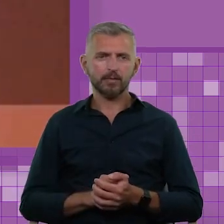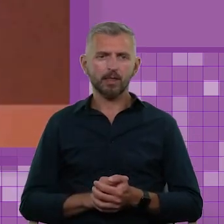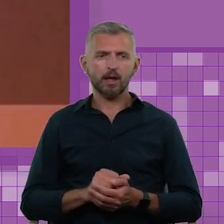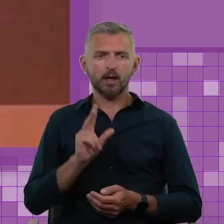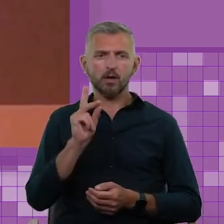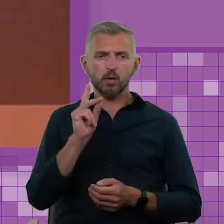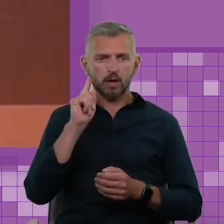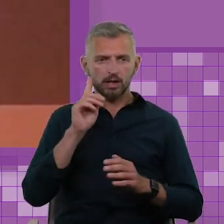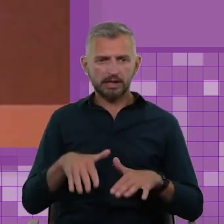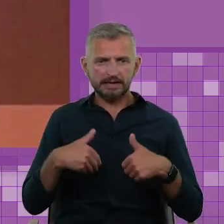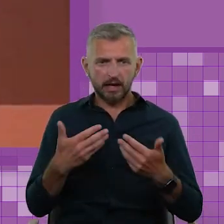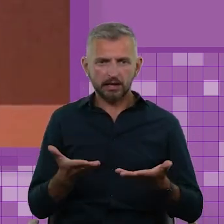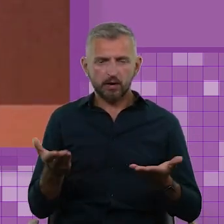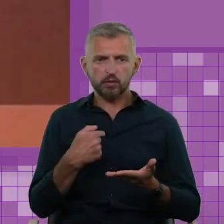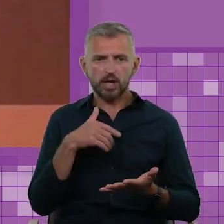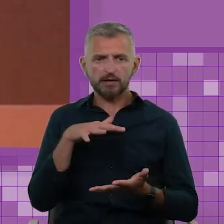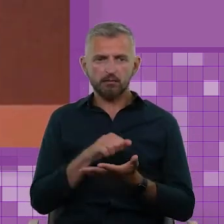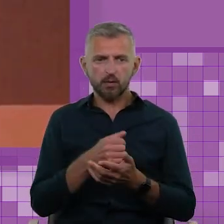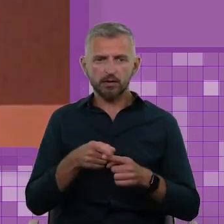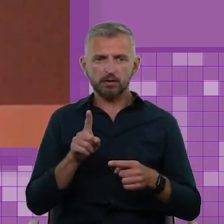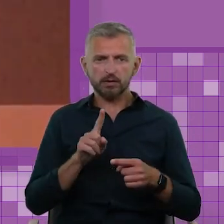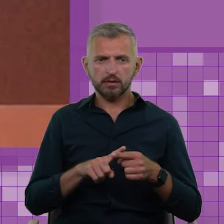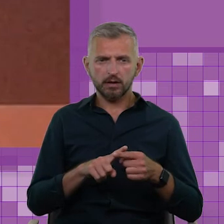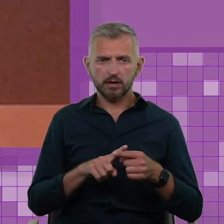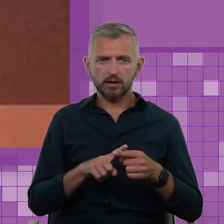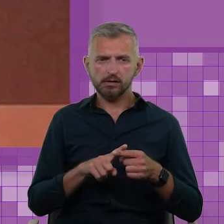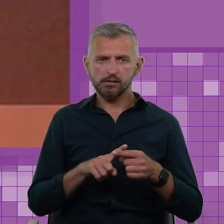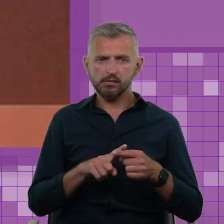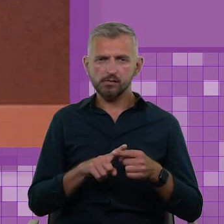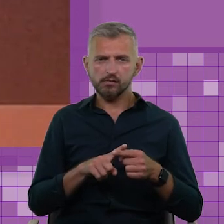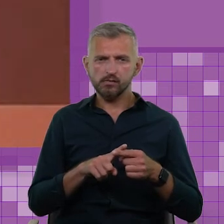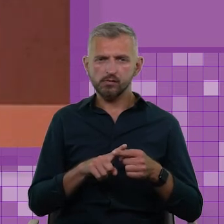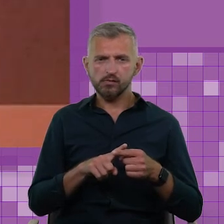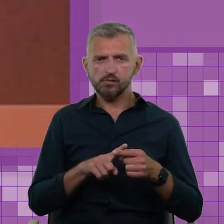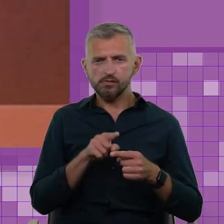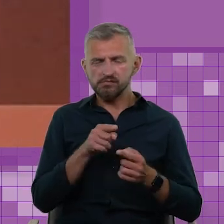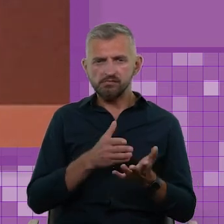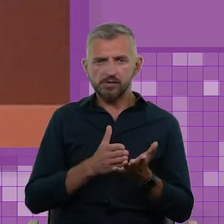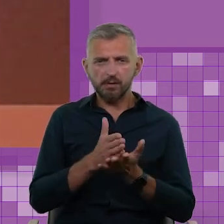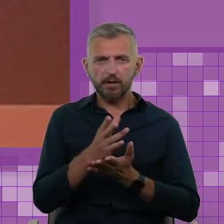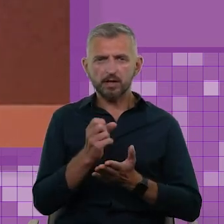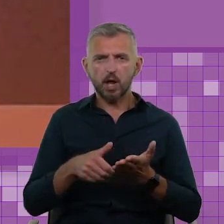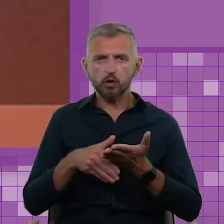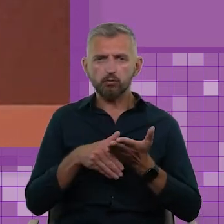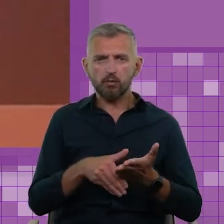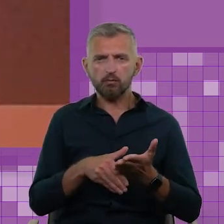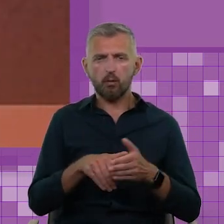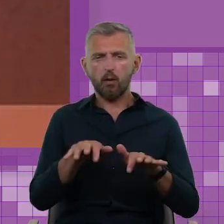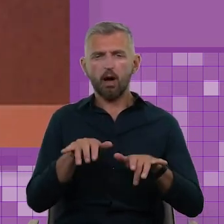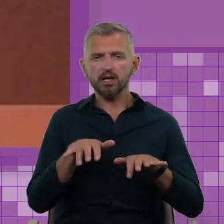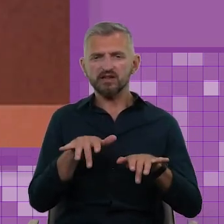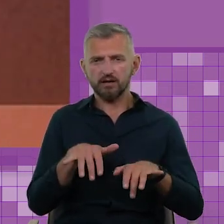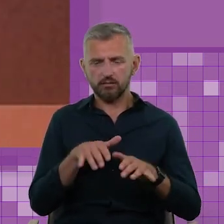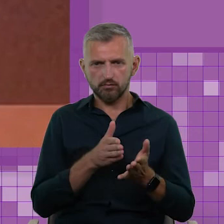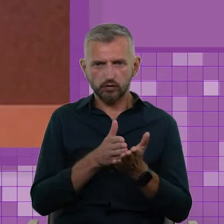Друга ініціатива, якою я займаюся, UA Tech Circle, вона вже більш направлена на допомогу IT-індустрії